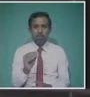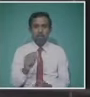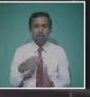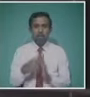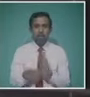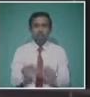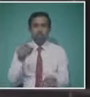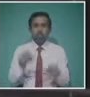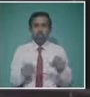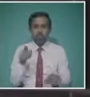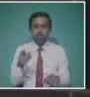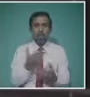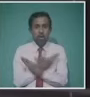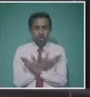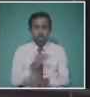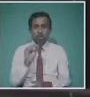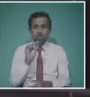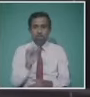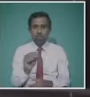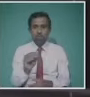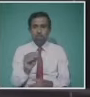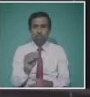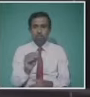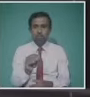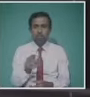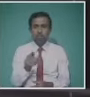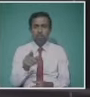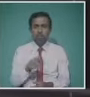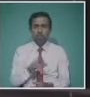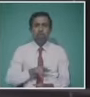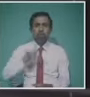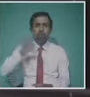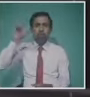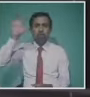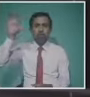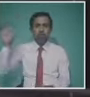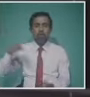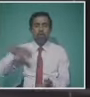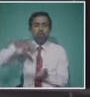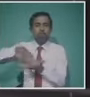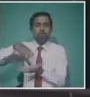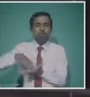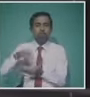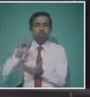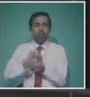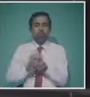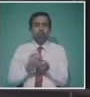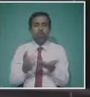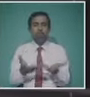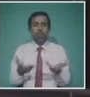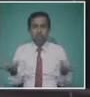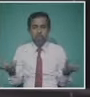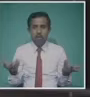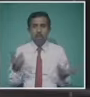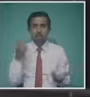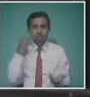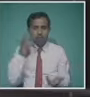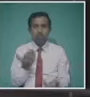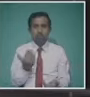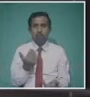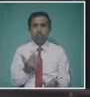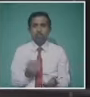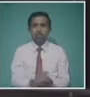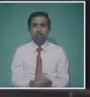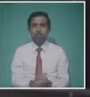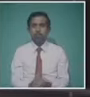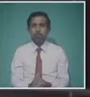රටේ ජනතාවට ආදරේ නම් ඔය එහෙම රටවල් වල පුරවැසි භාවය තියාගෙන ඕක කරන්න බෑ කියලා දැනගන්න ඕන